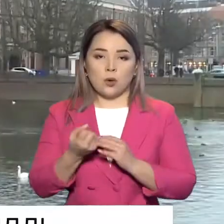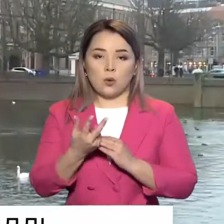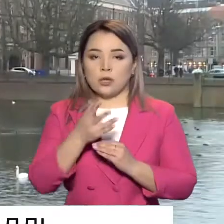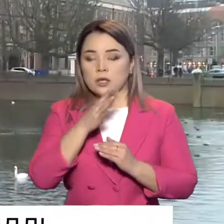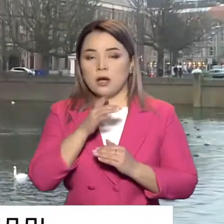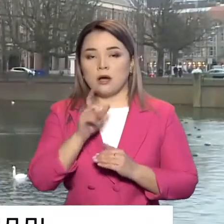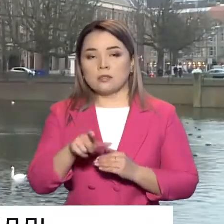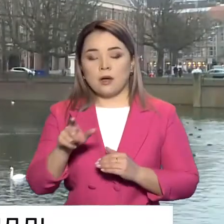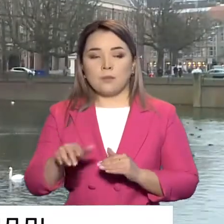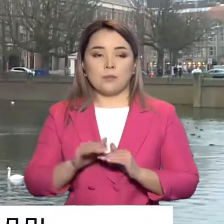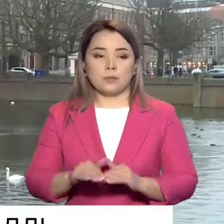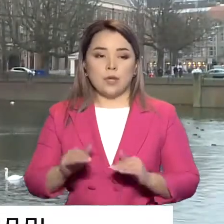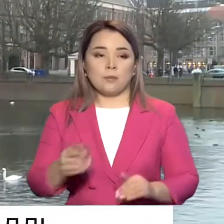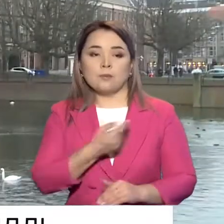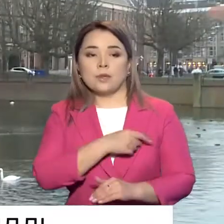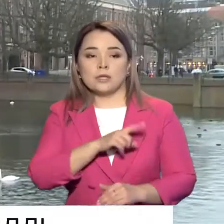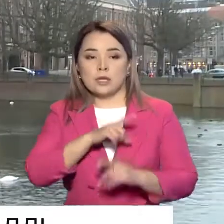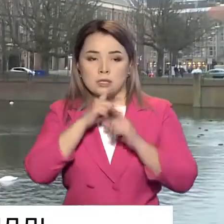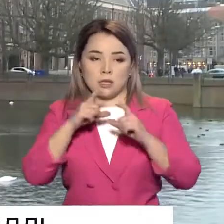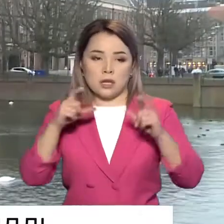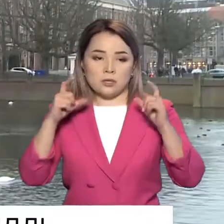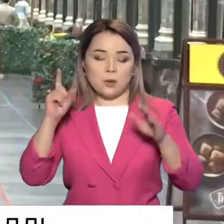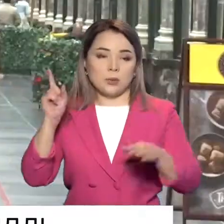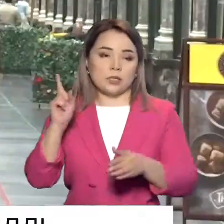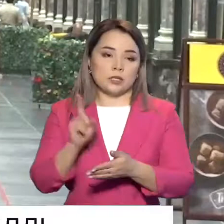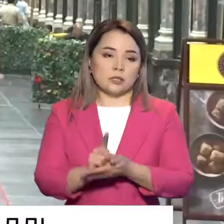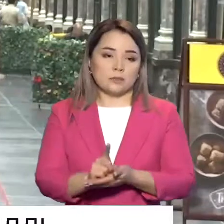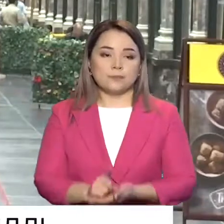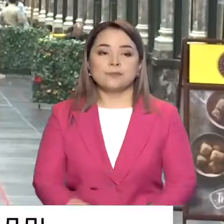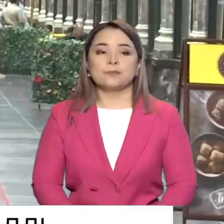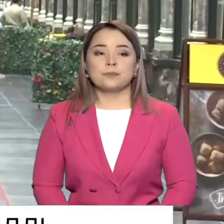азаматтардың барлығы медициналық бетбердет ағуға міндетті.